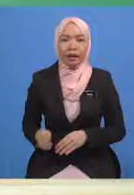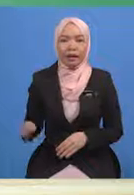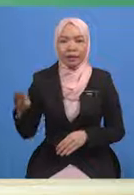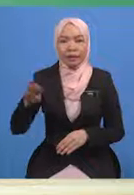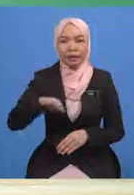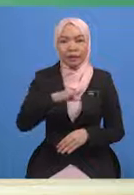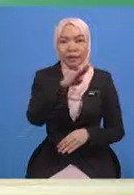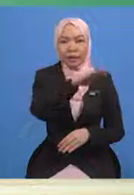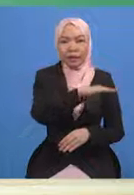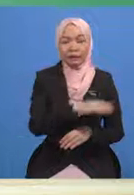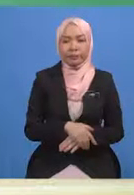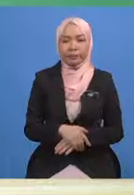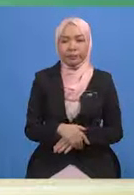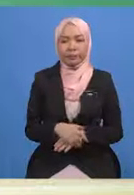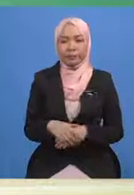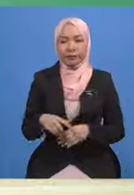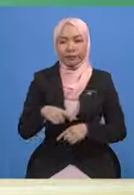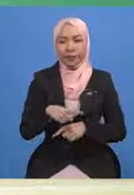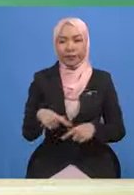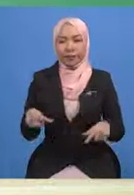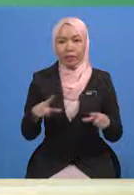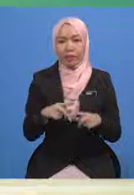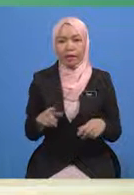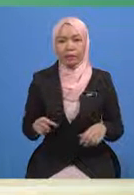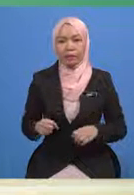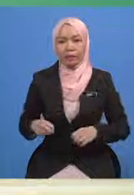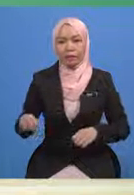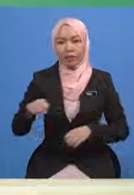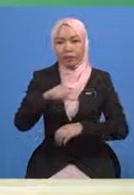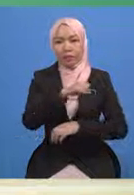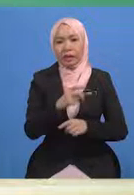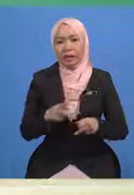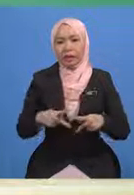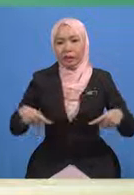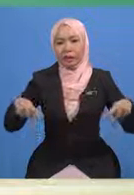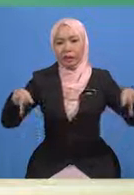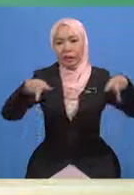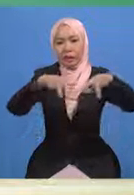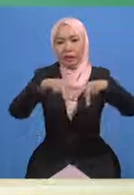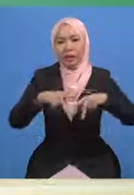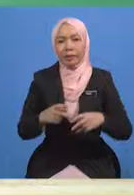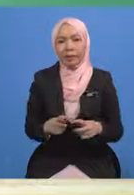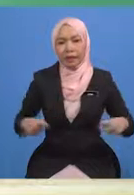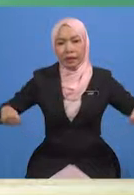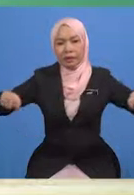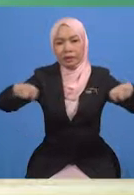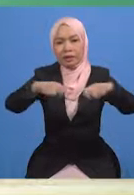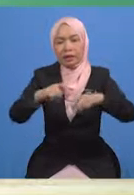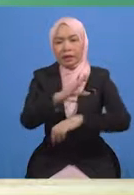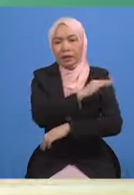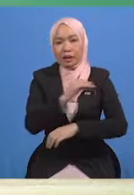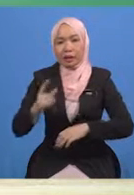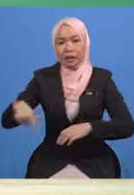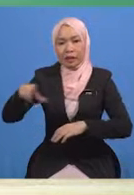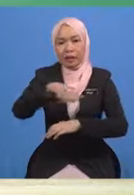sungai, kolam, tasik dan laut. Kedua,